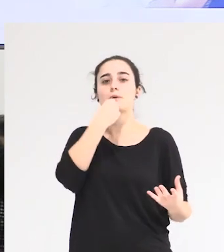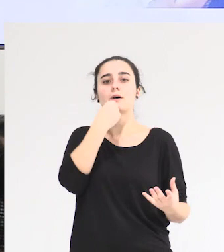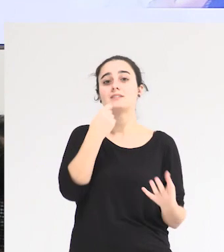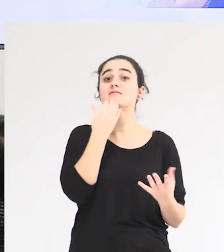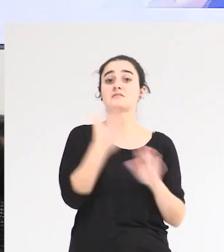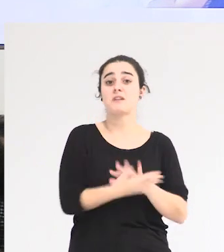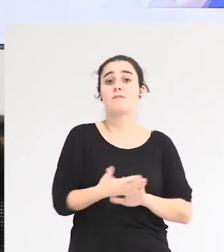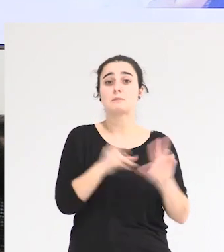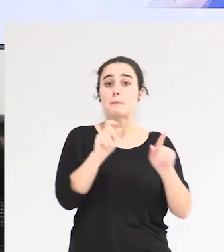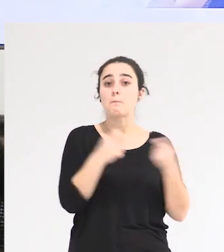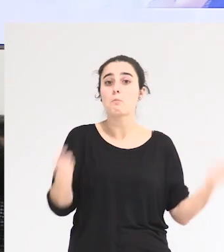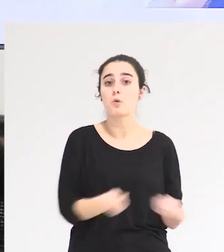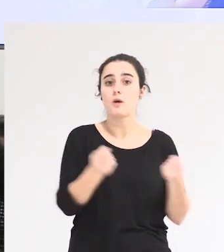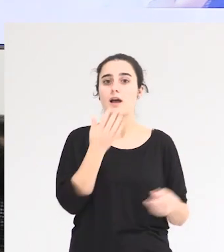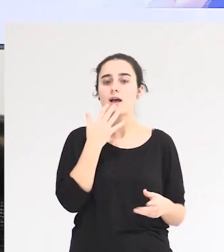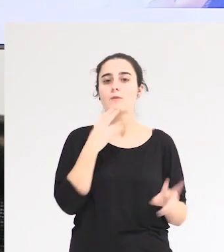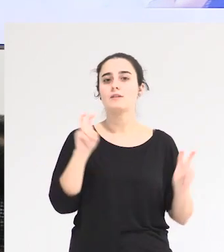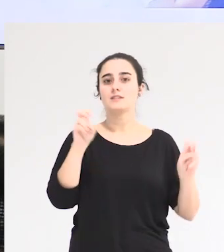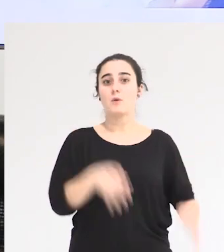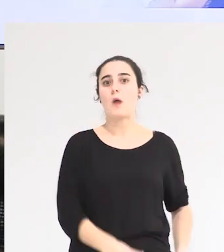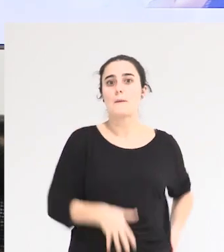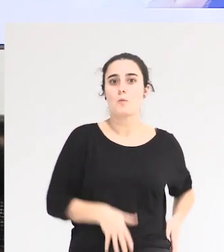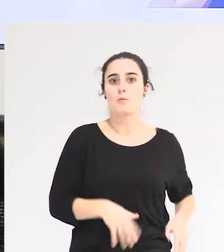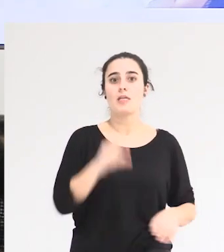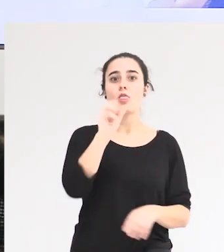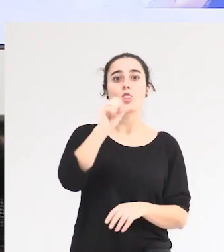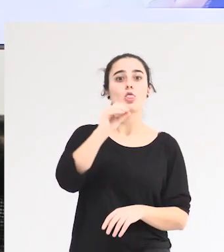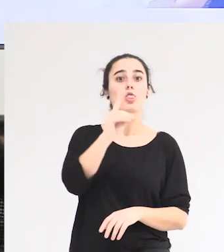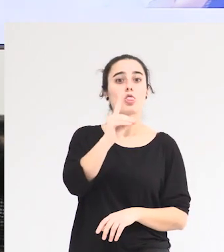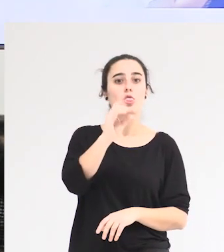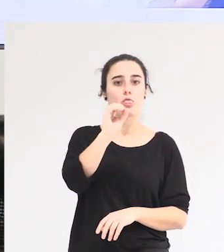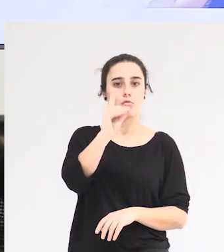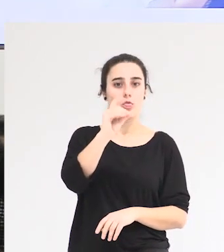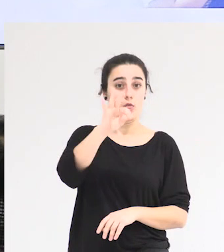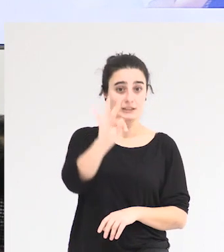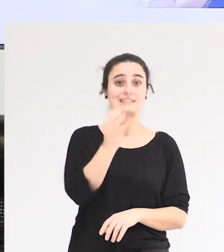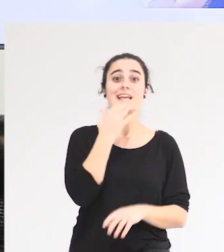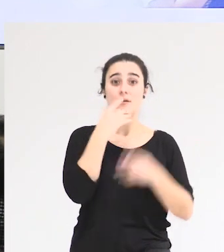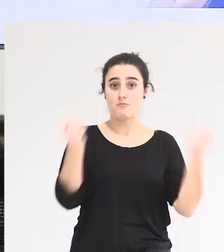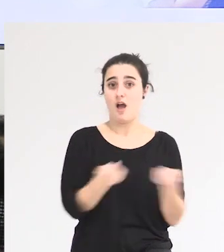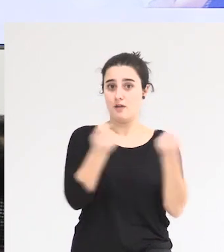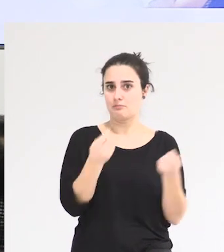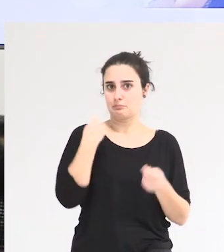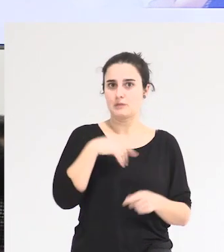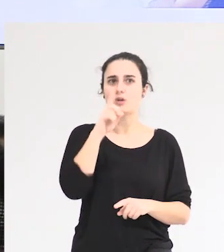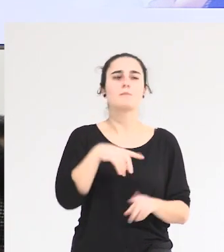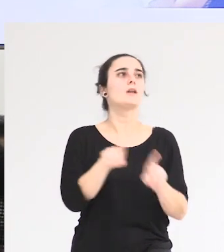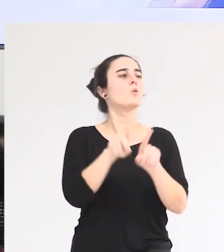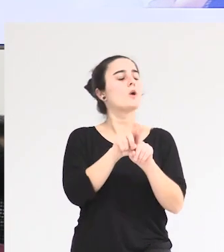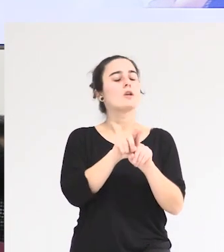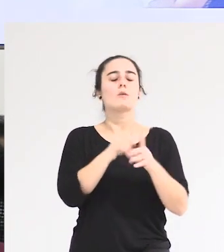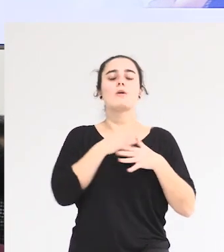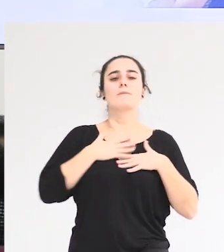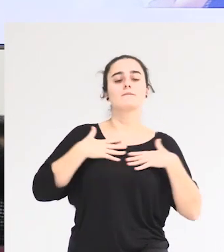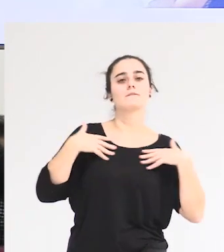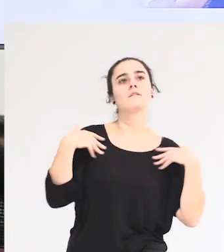baduzue, Pardelen Dodot izen zeran iragarkietan, ba, sentimentalismo hori, kursileria